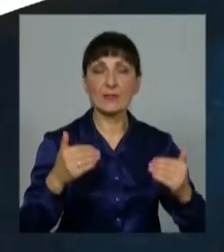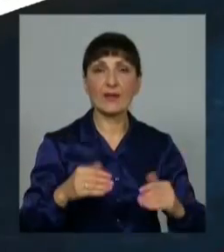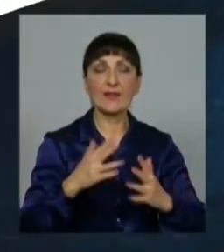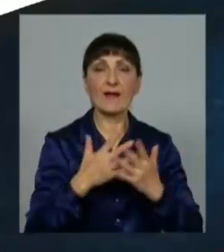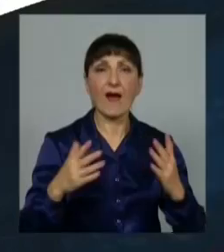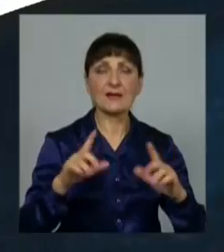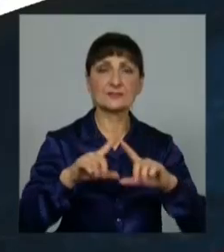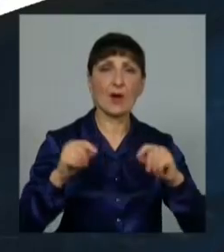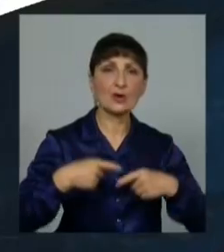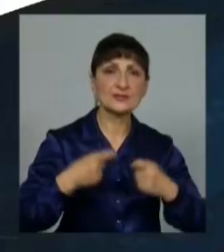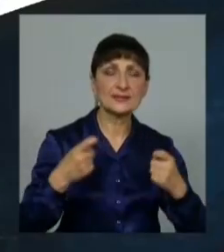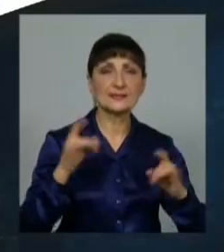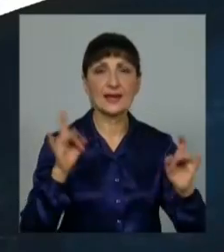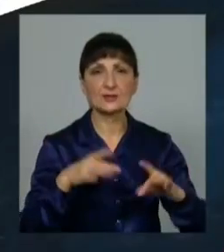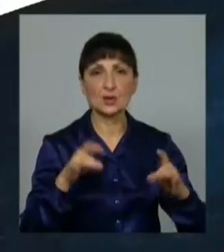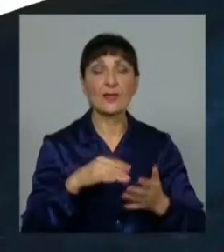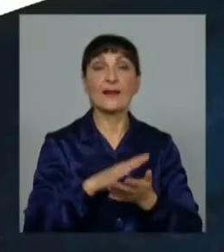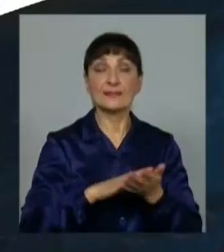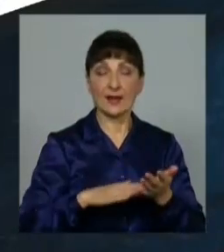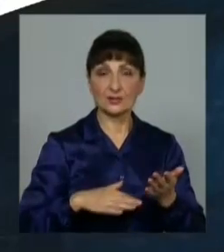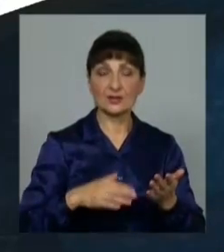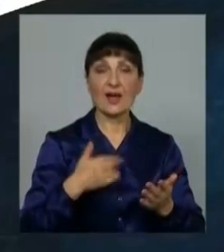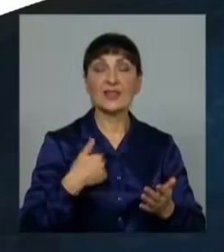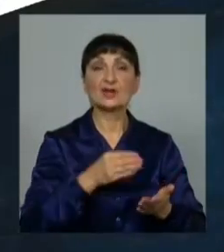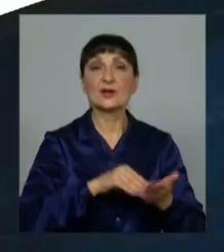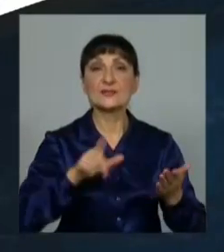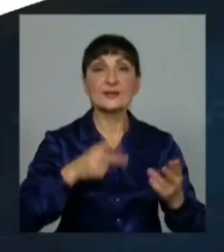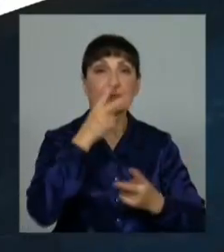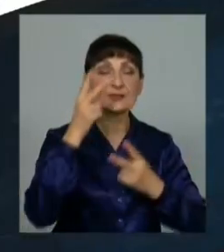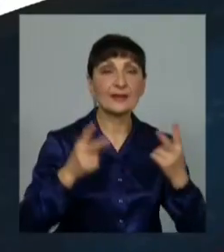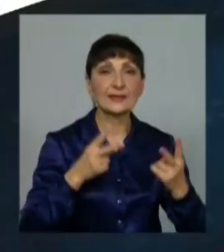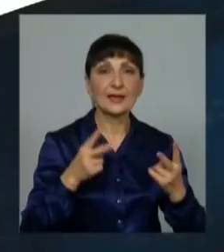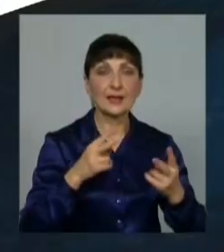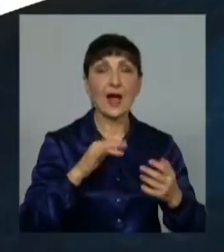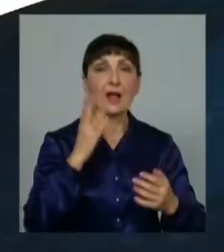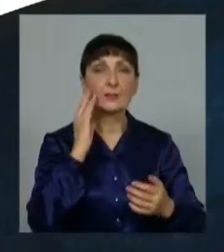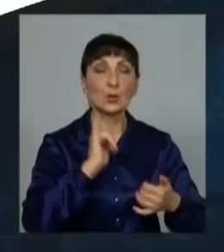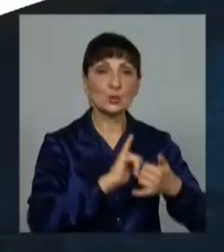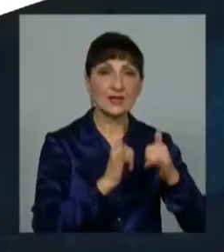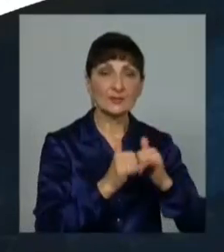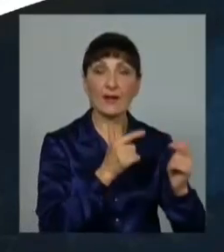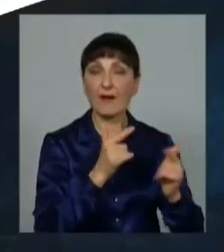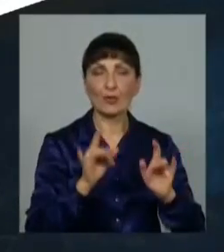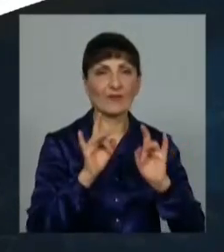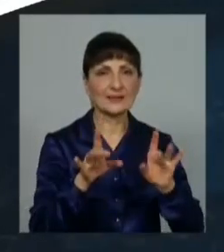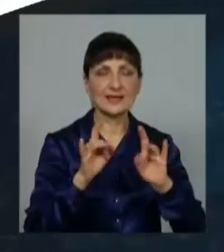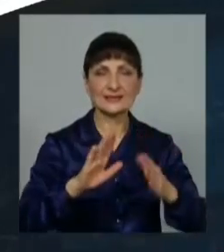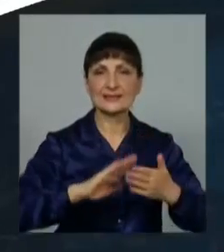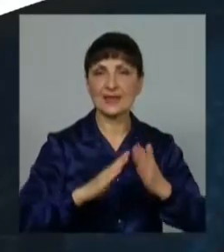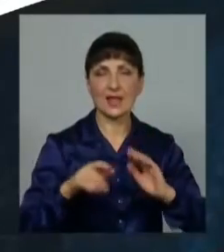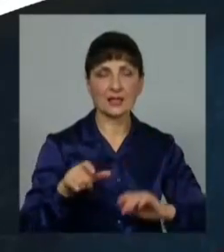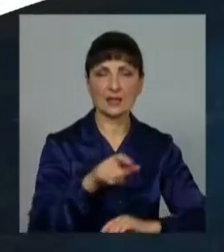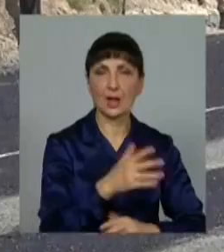придорожные комплексы. Айдарфи Нарикпаева объездила всю трассу Алматы-Усть-Каменогорск и готова рассказать о состоянии